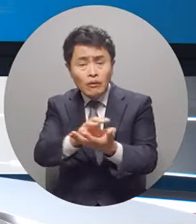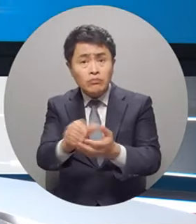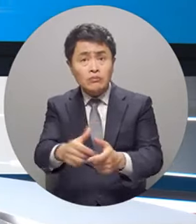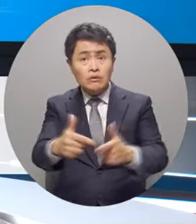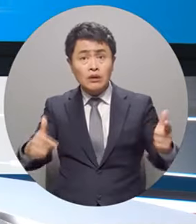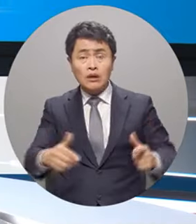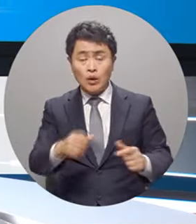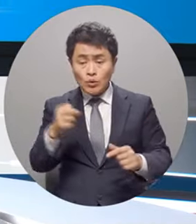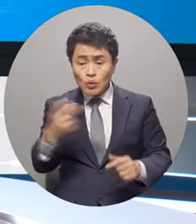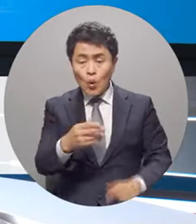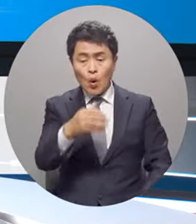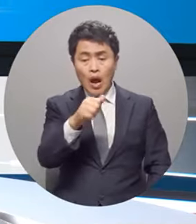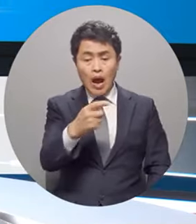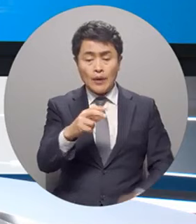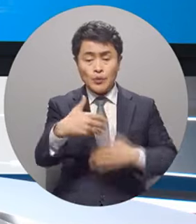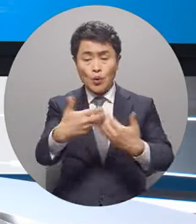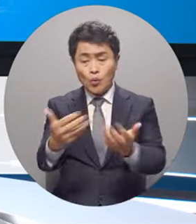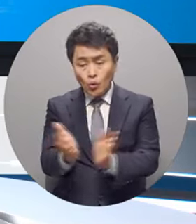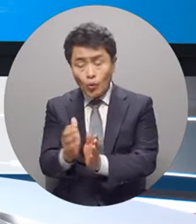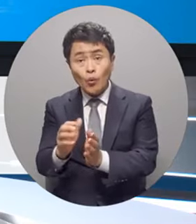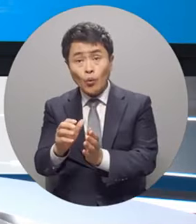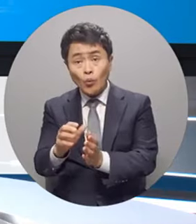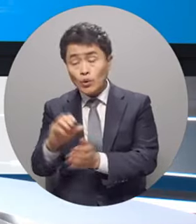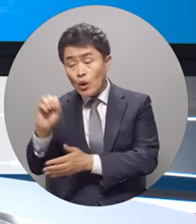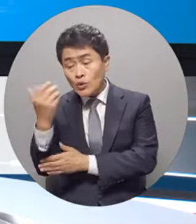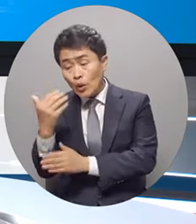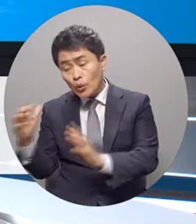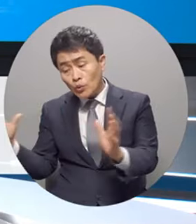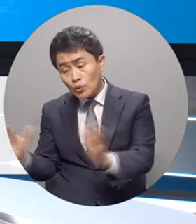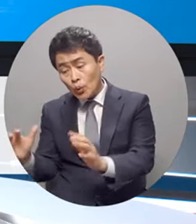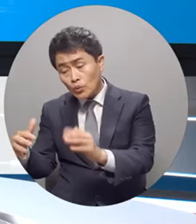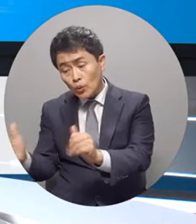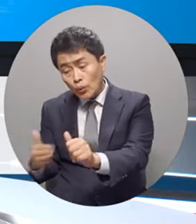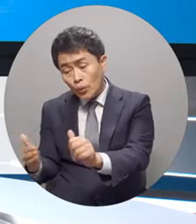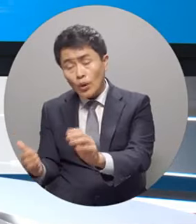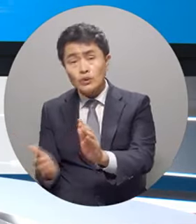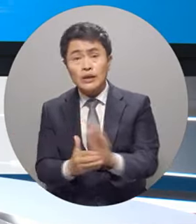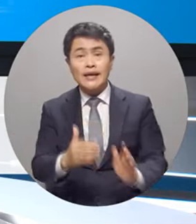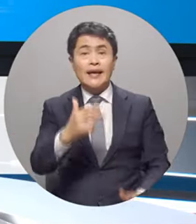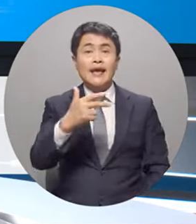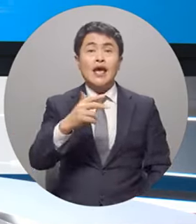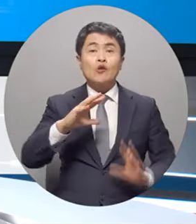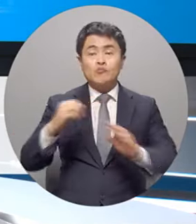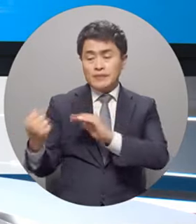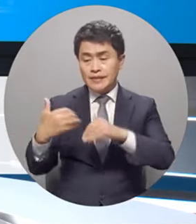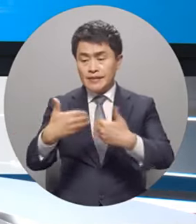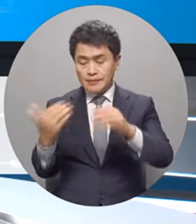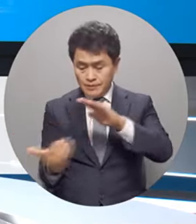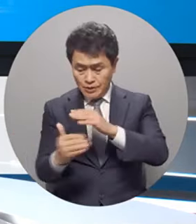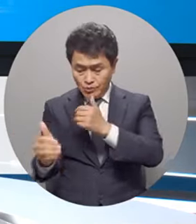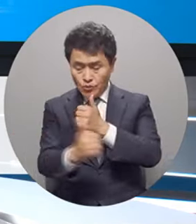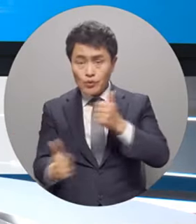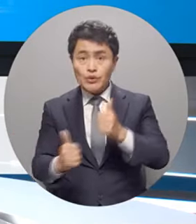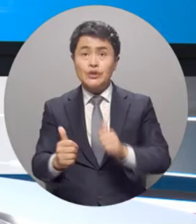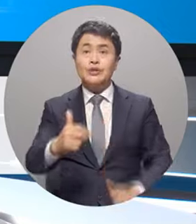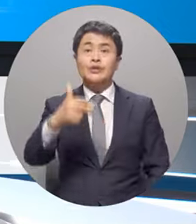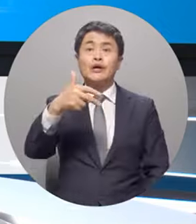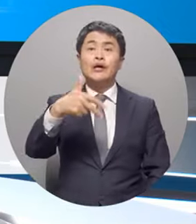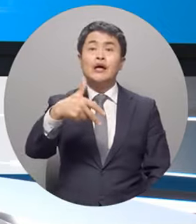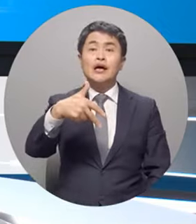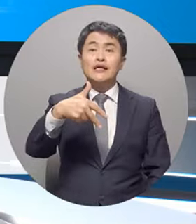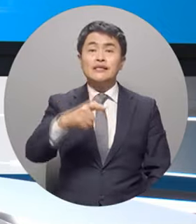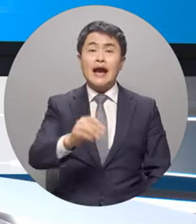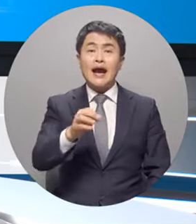한동훈 여론 조성 팀이 있었다고 폭로한 국민의 임 장해찬 전 최고의원은 자신도 여론 조성에 동참했다